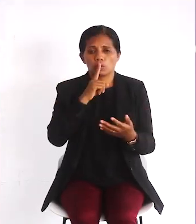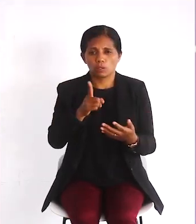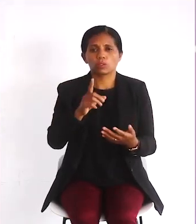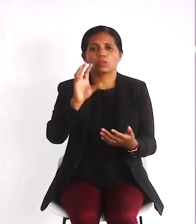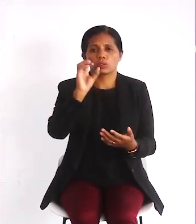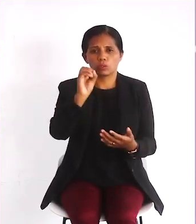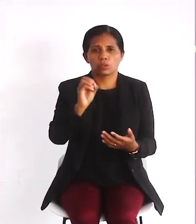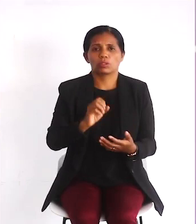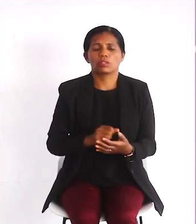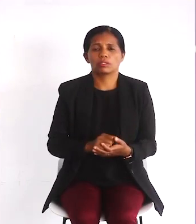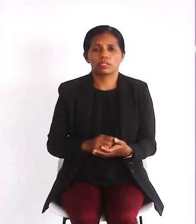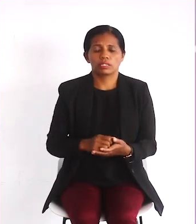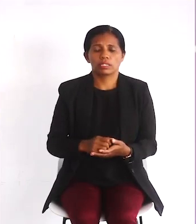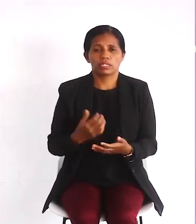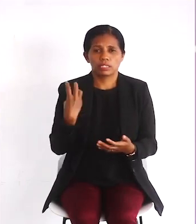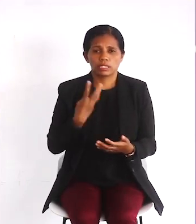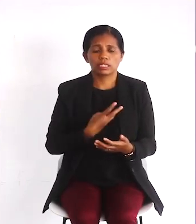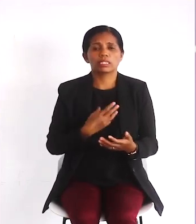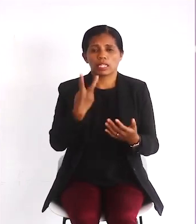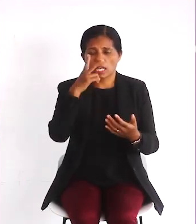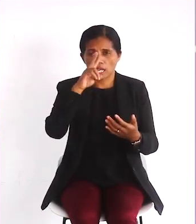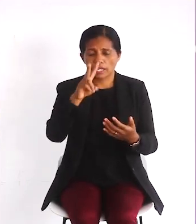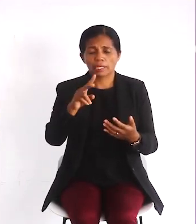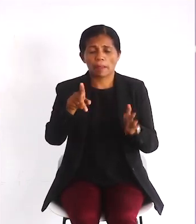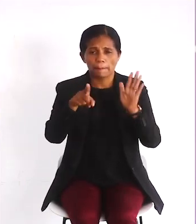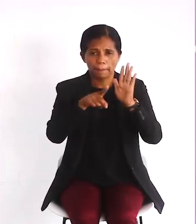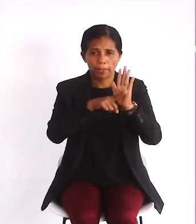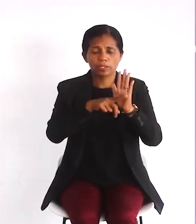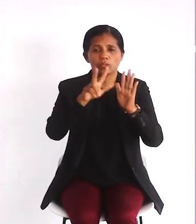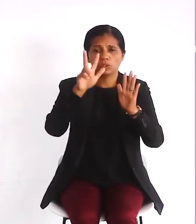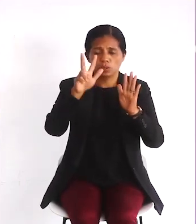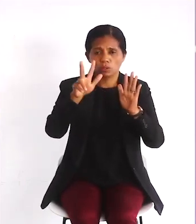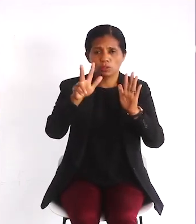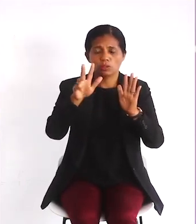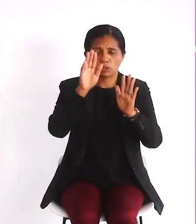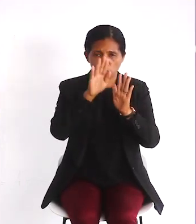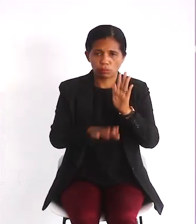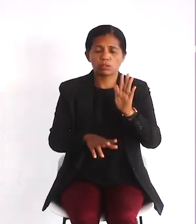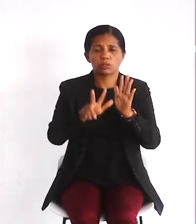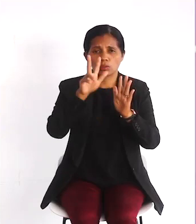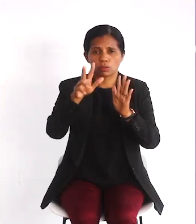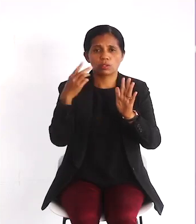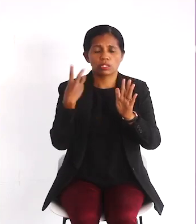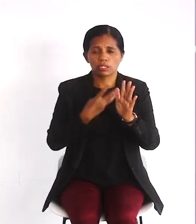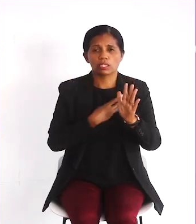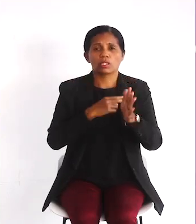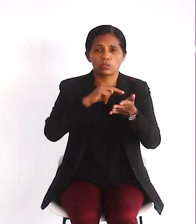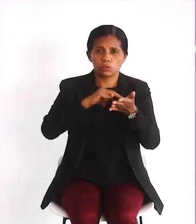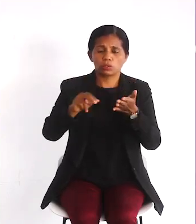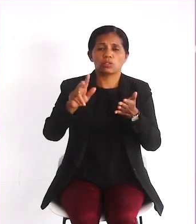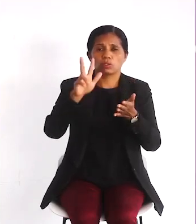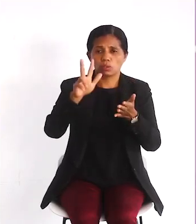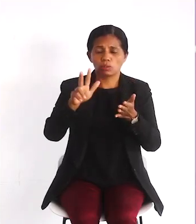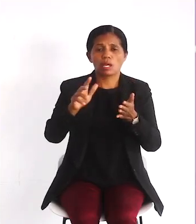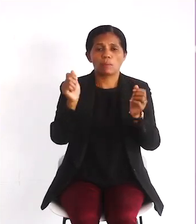tolu. Nune, distansia entre menos tolu, no tolu, ita sura tolu ho tolu no hetang